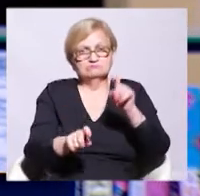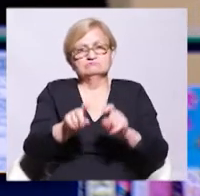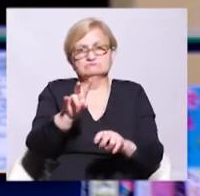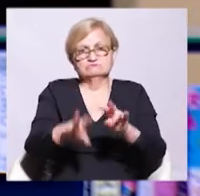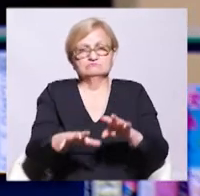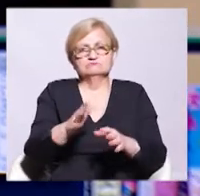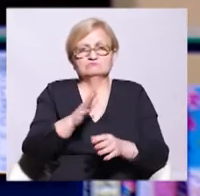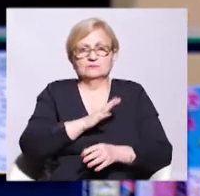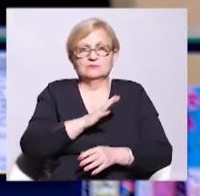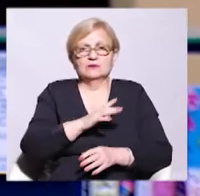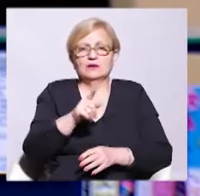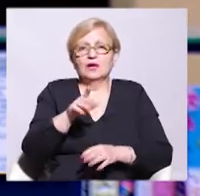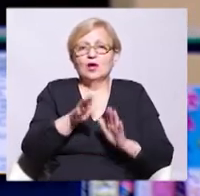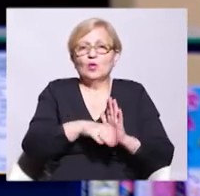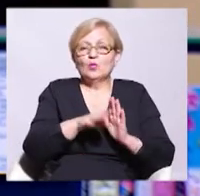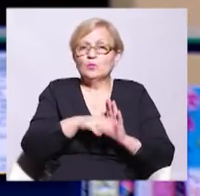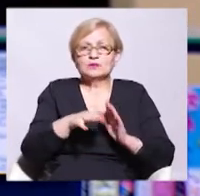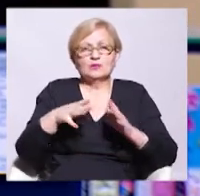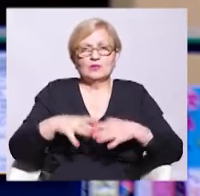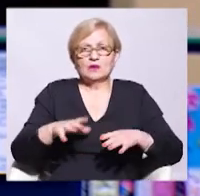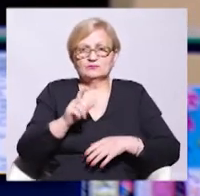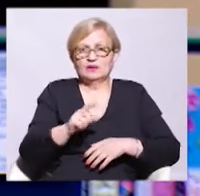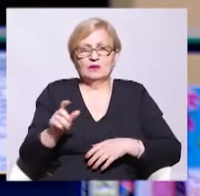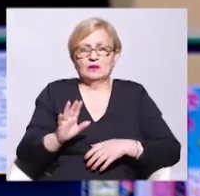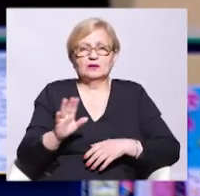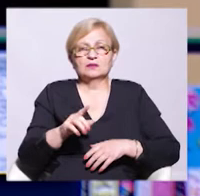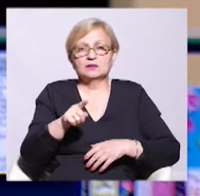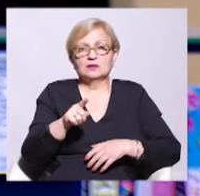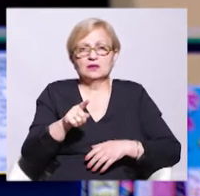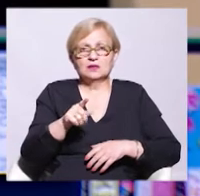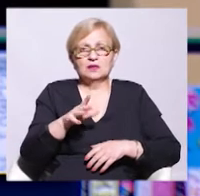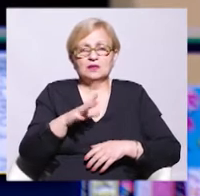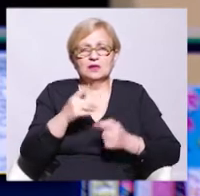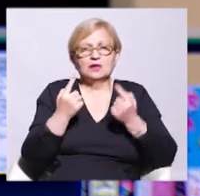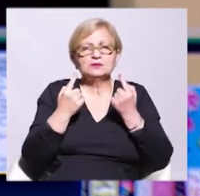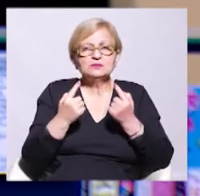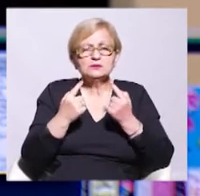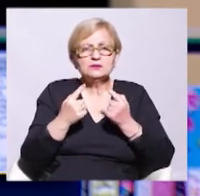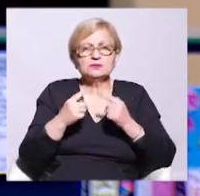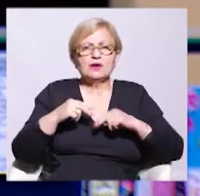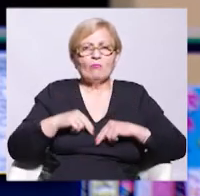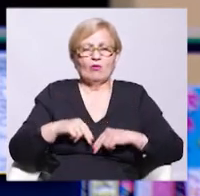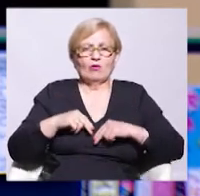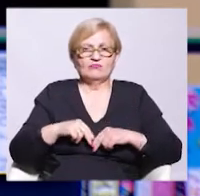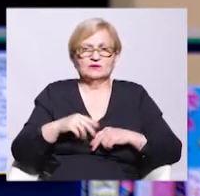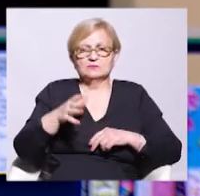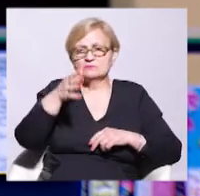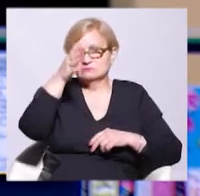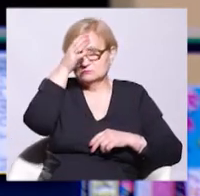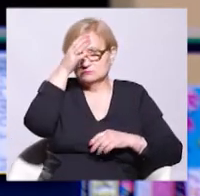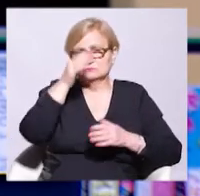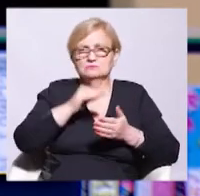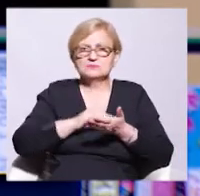იქ. ეს უბრალო ქართველები არ იყვნენ ბავშვებო, არამედ დიდი მოღვაწეები,